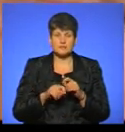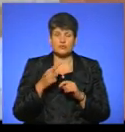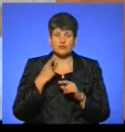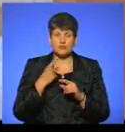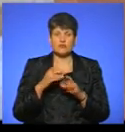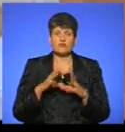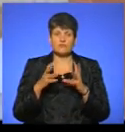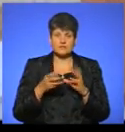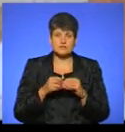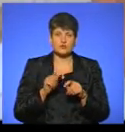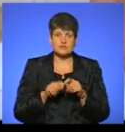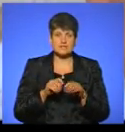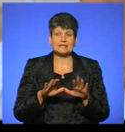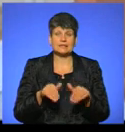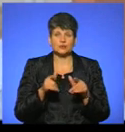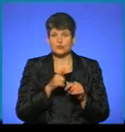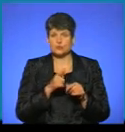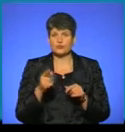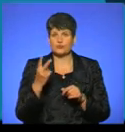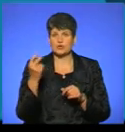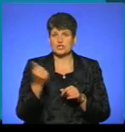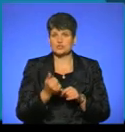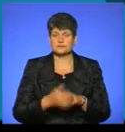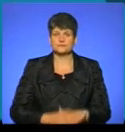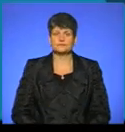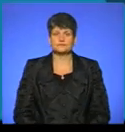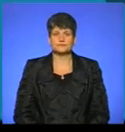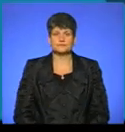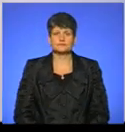досліджень нададуть упродовж 2 тижнів.